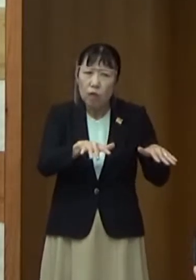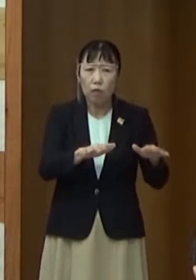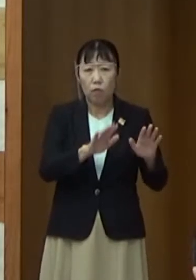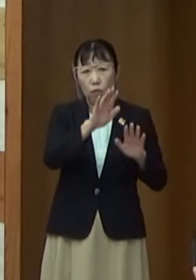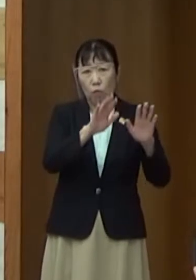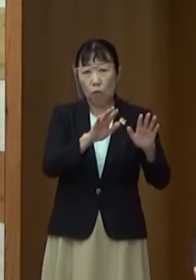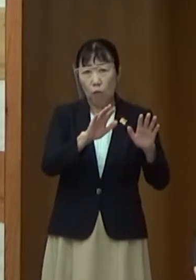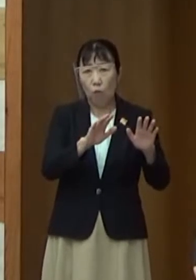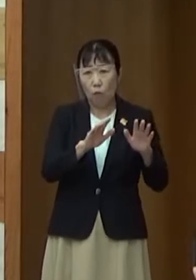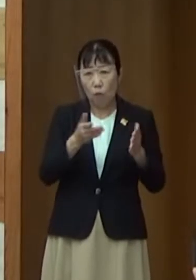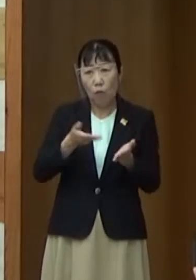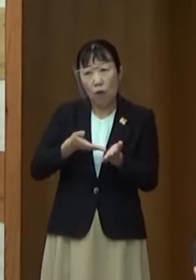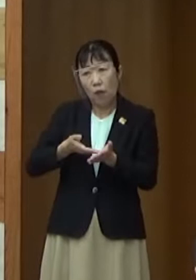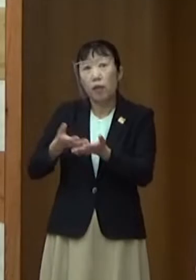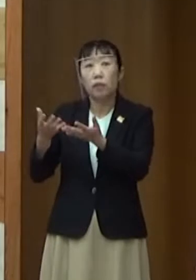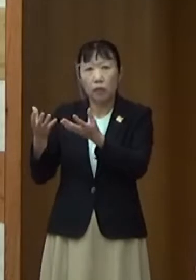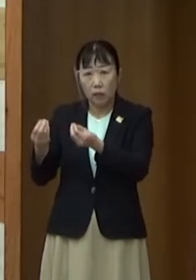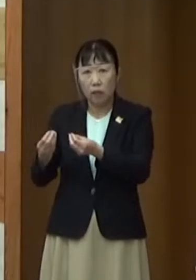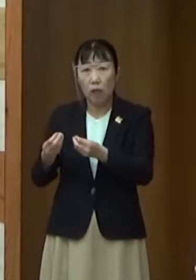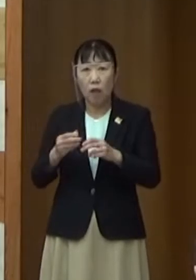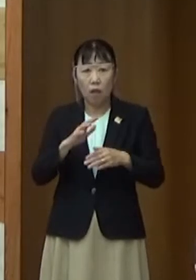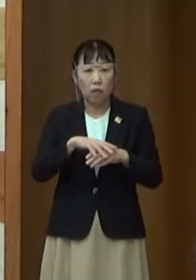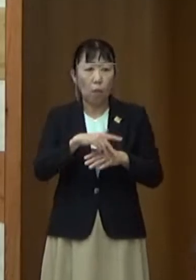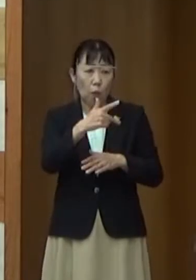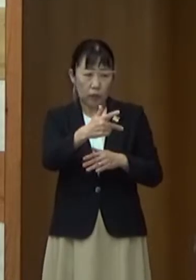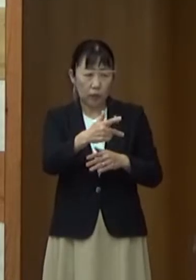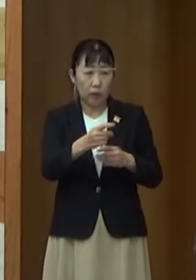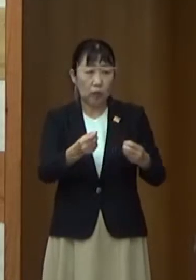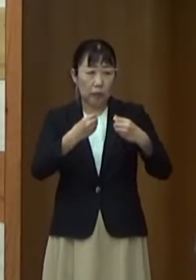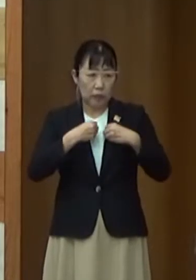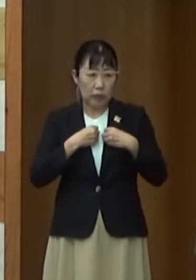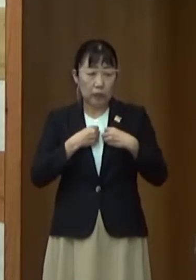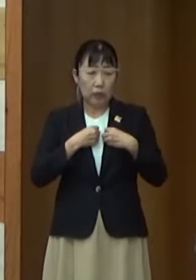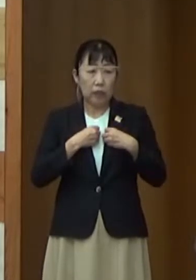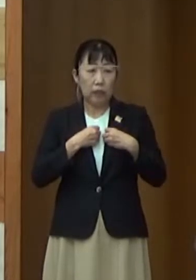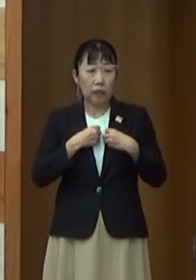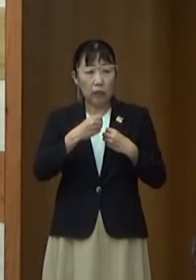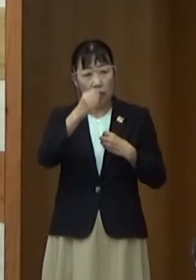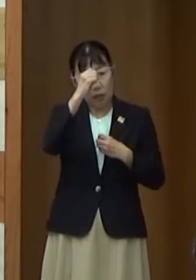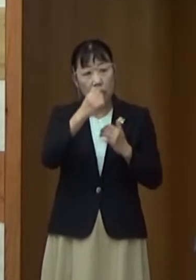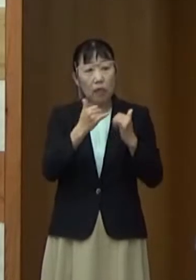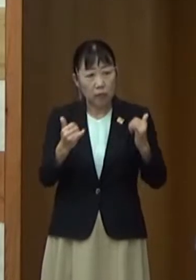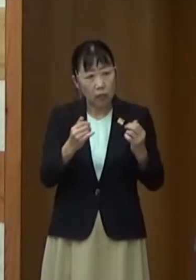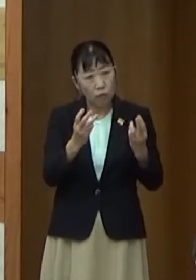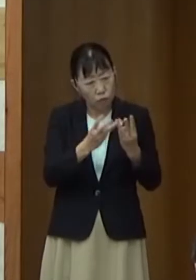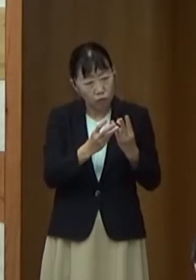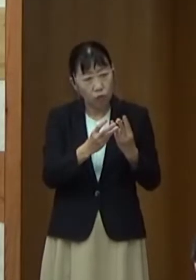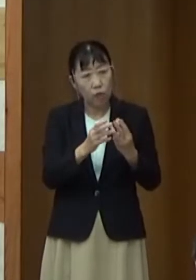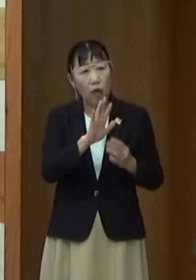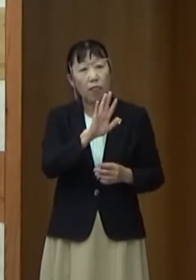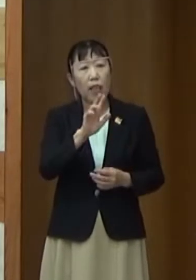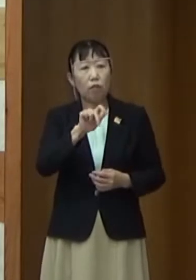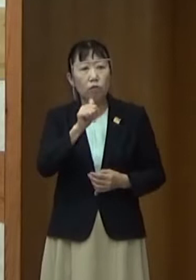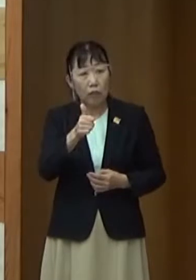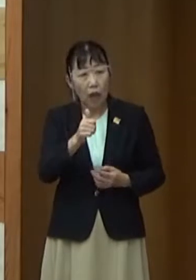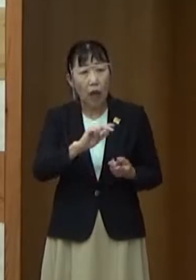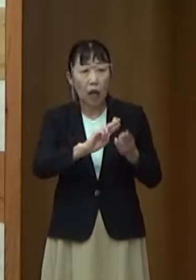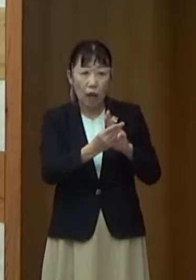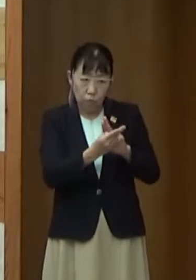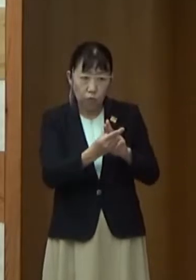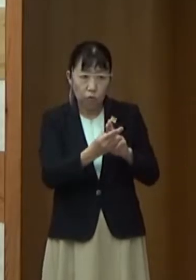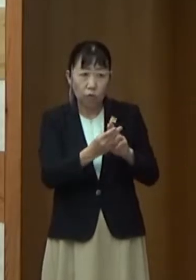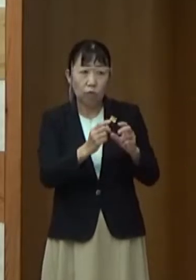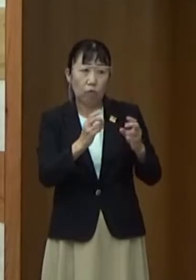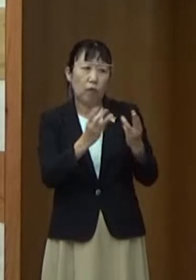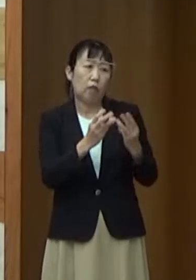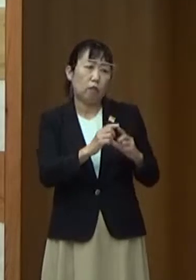ですが、その札幌の新規感染者数、また医療提供体制、またデルタ株のその割合